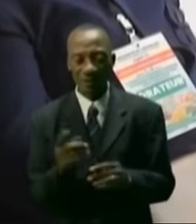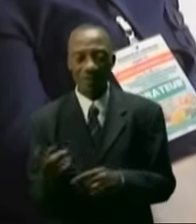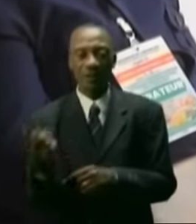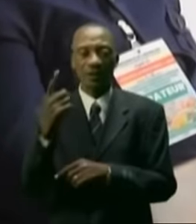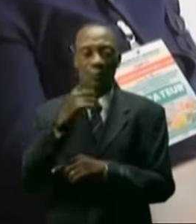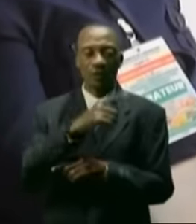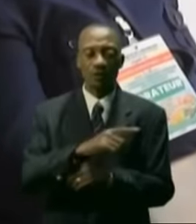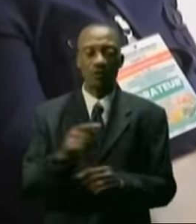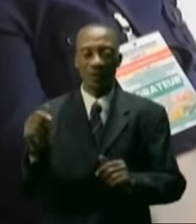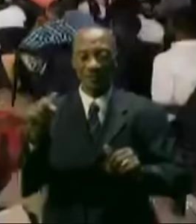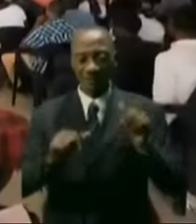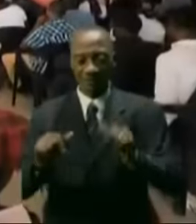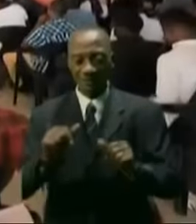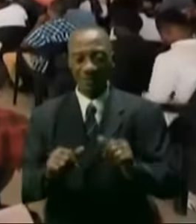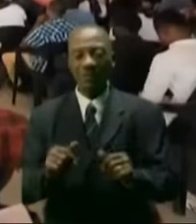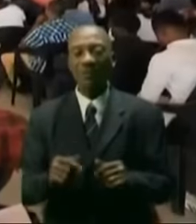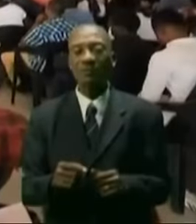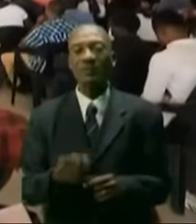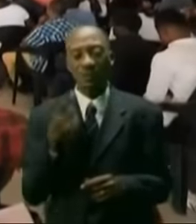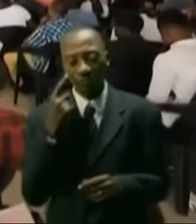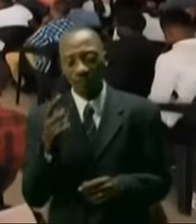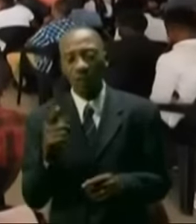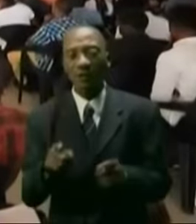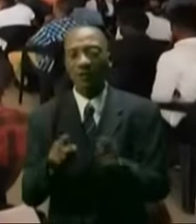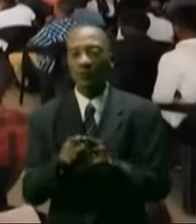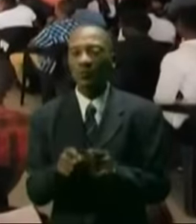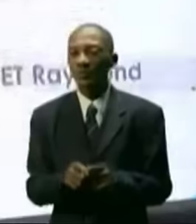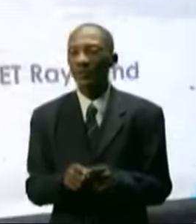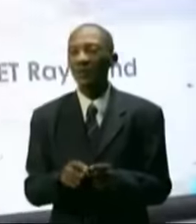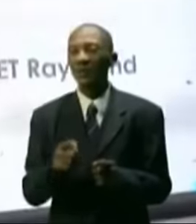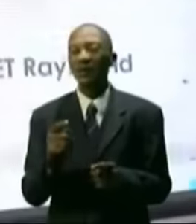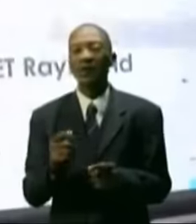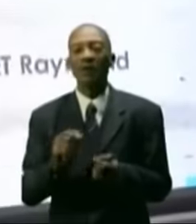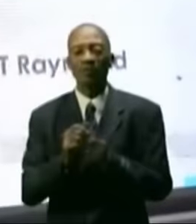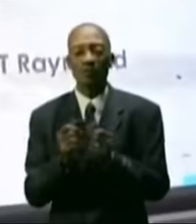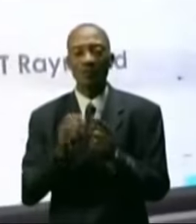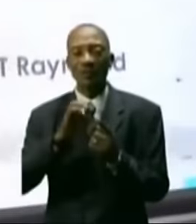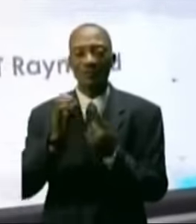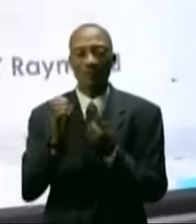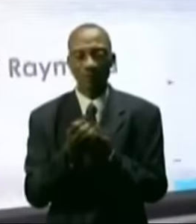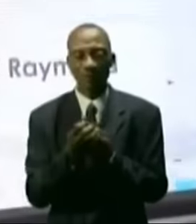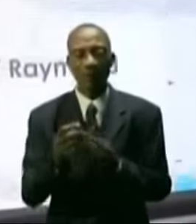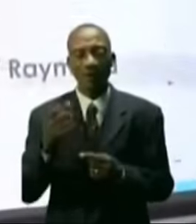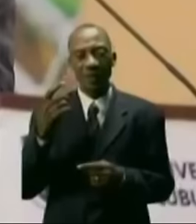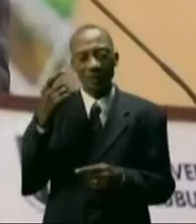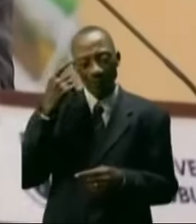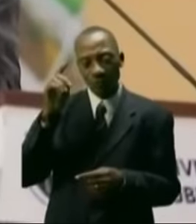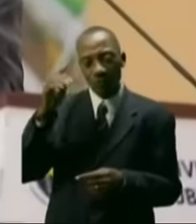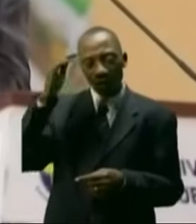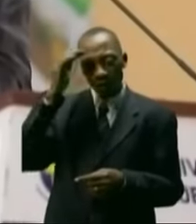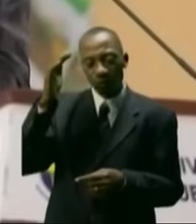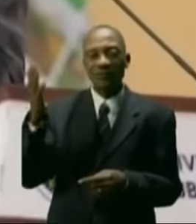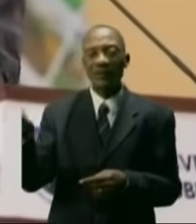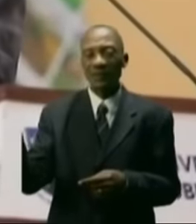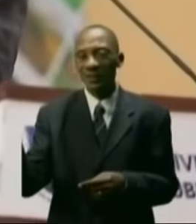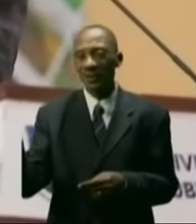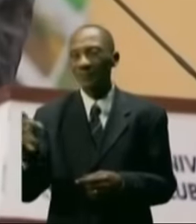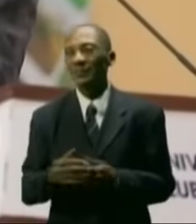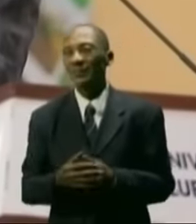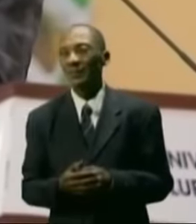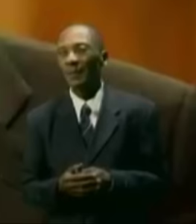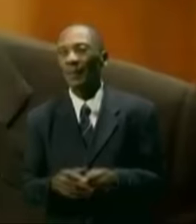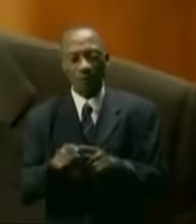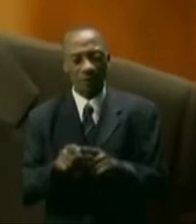données sur l'utilisation de l'aménagement des sols agricoles, le manque des politiques agricoles adéquates ou encore la dépendance aux